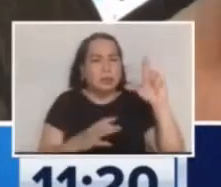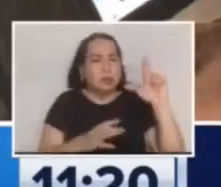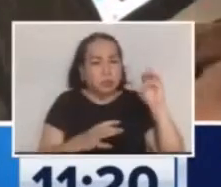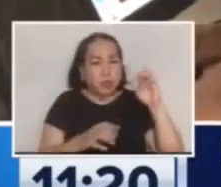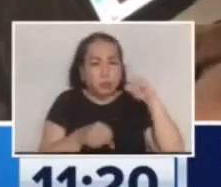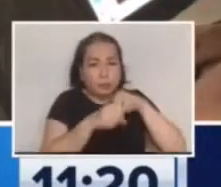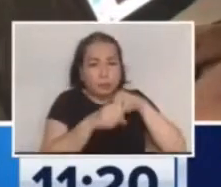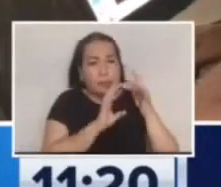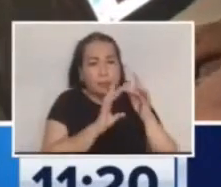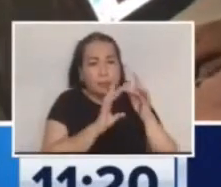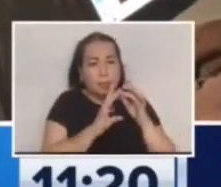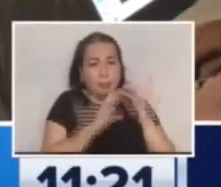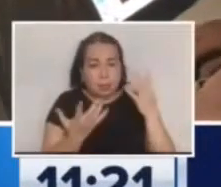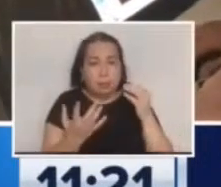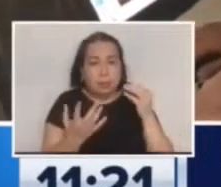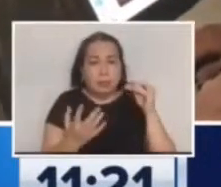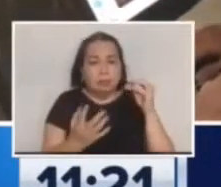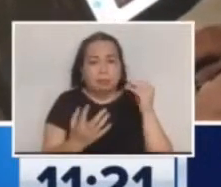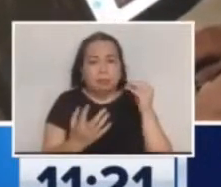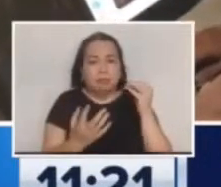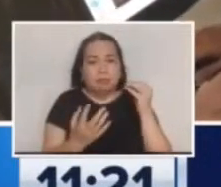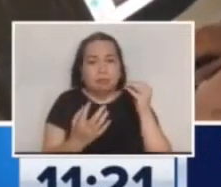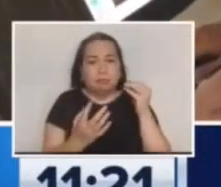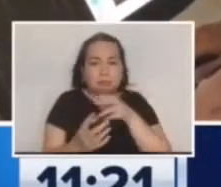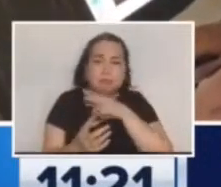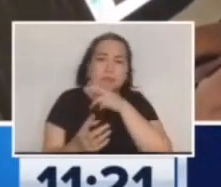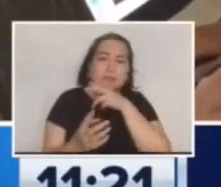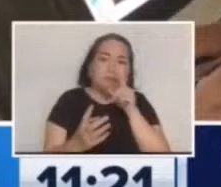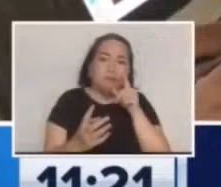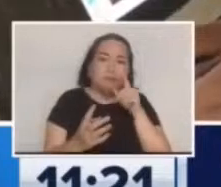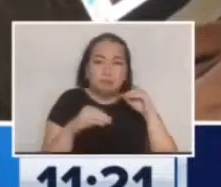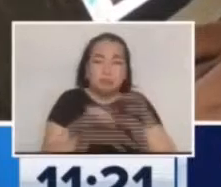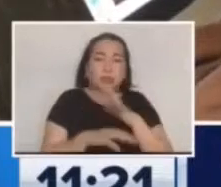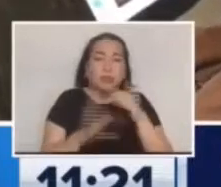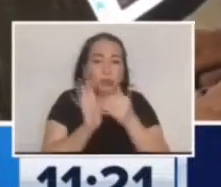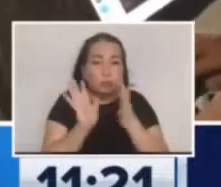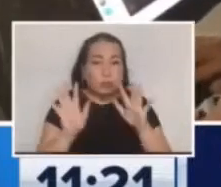quality assured. Ni-review yan ng aming Bureau of Learning